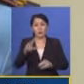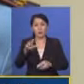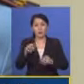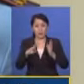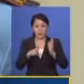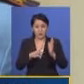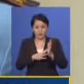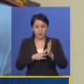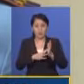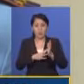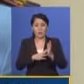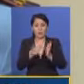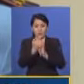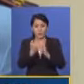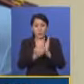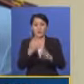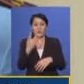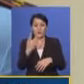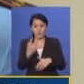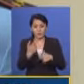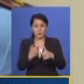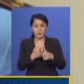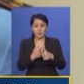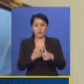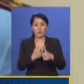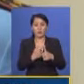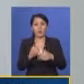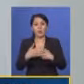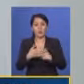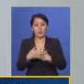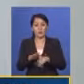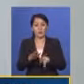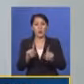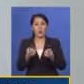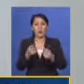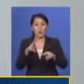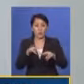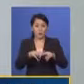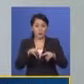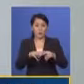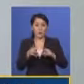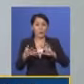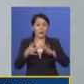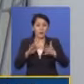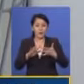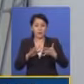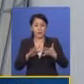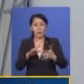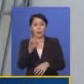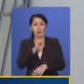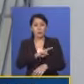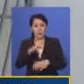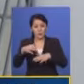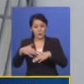190-шы бабы 3-ші бөлімі бойынша қылмыстық іс қозғалды. Күдіктінің сөзіне қарағанда, ол интернет ресурстарға жұмысқа